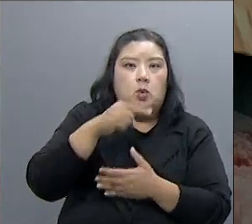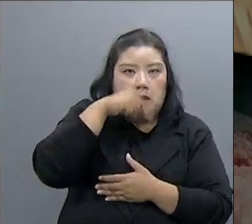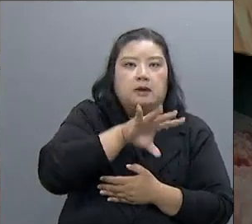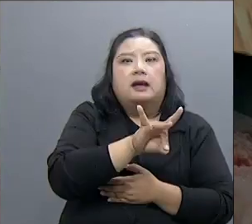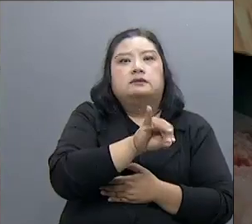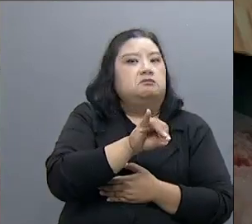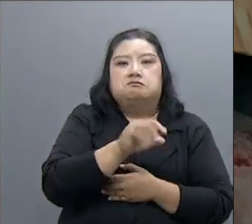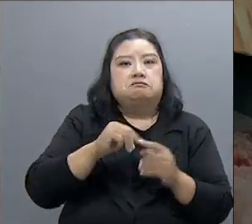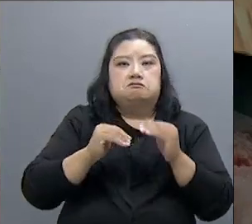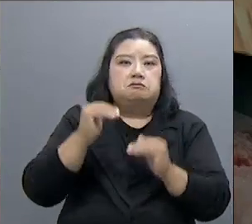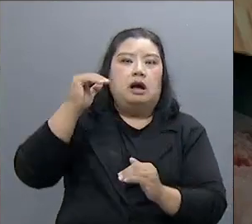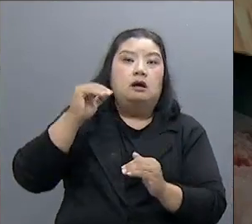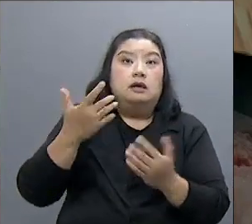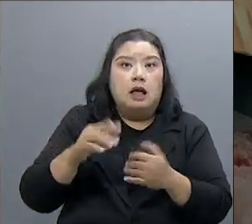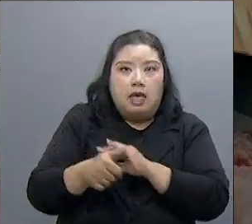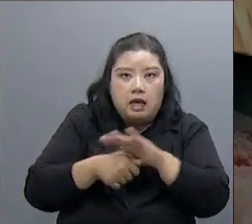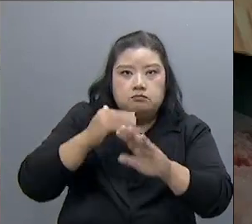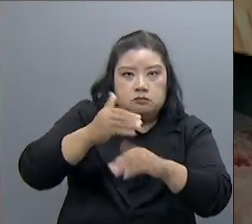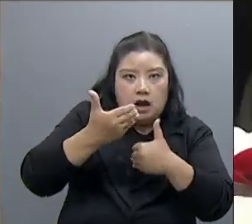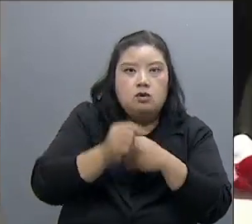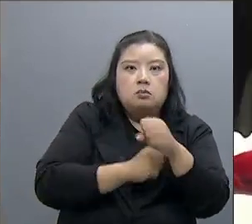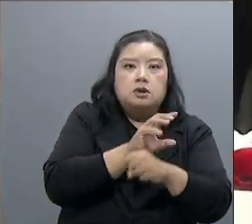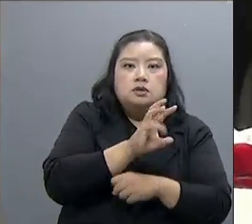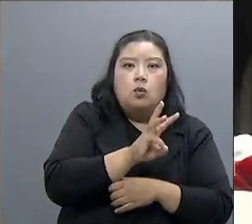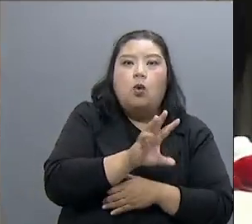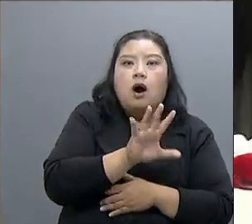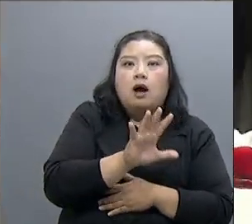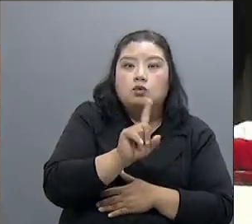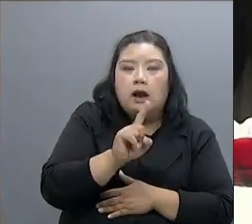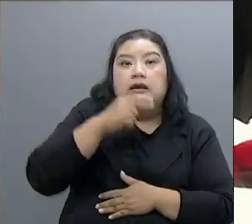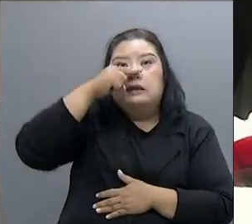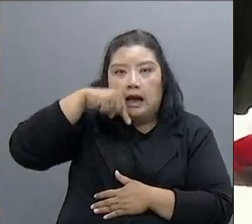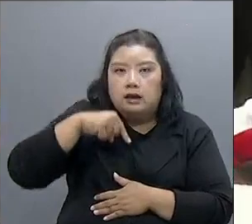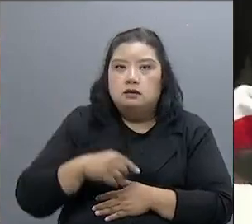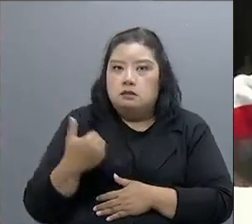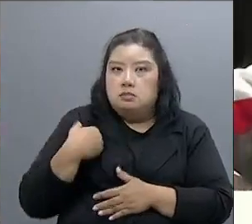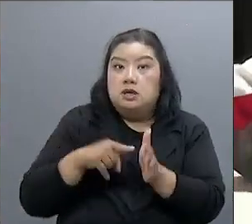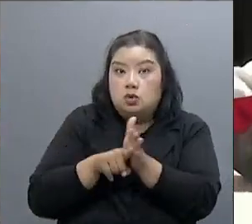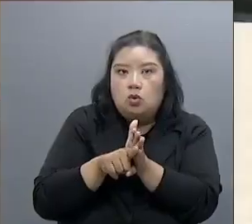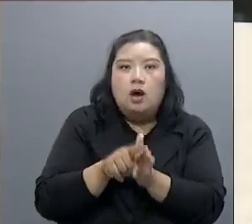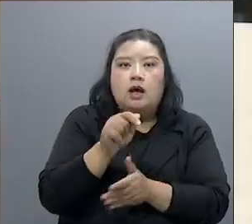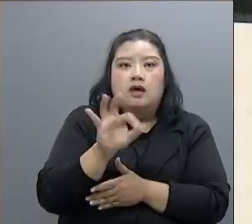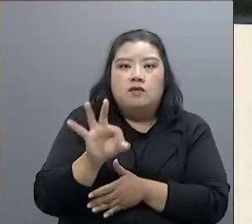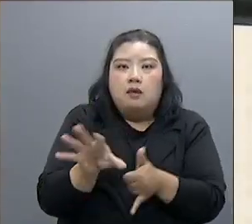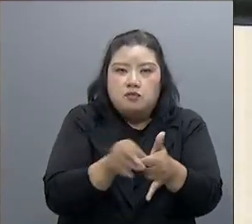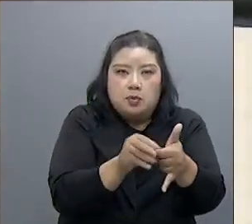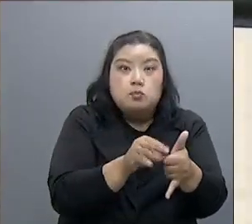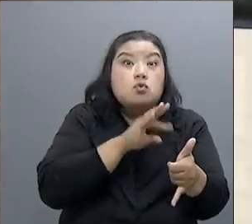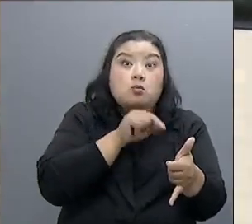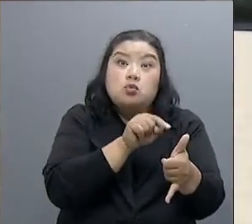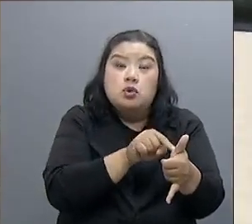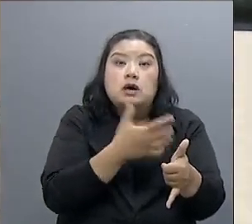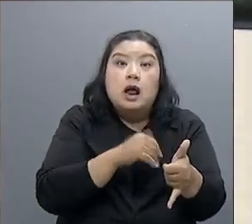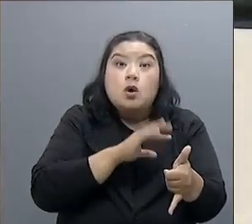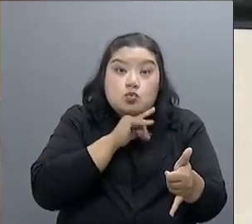การลักลอบนำเข้าจำนวนมากในปี2565เนื่องจากไทยประกาศพบโรคระบาด ASF ส่งผลให้ผลผลิตหมู